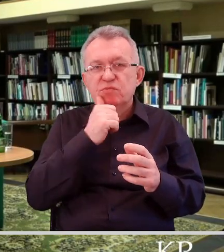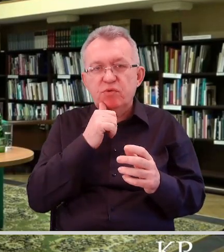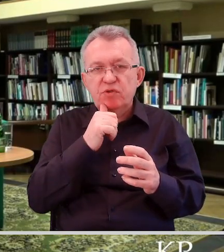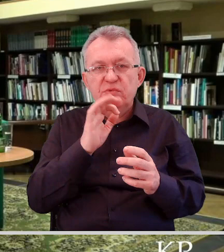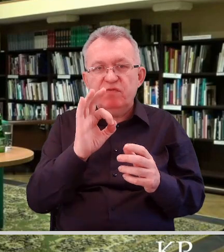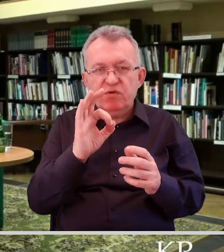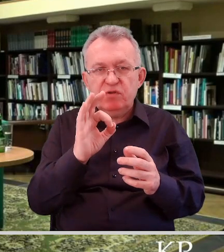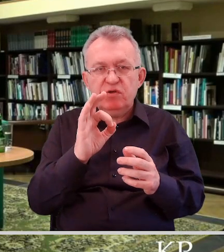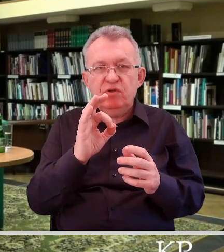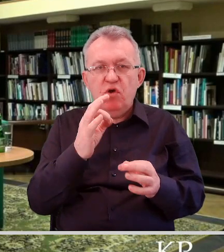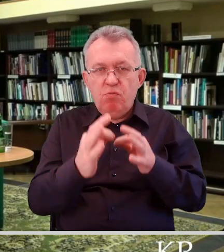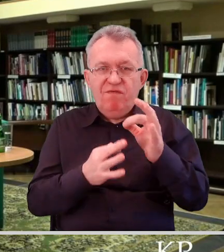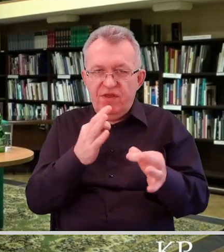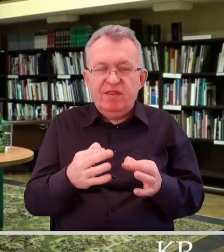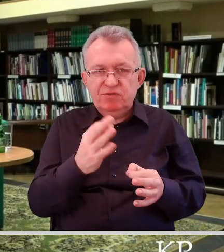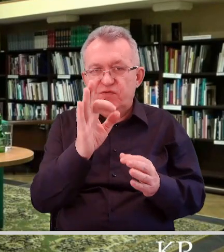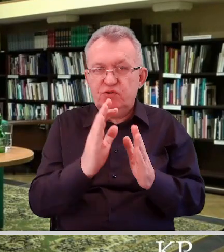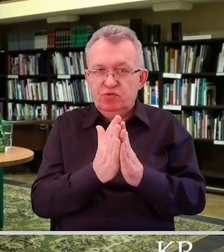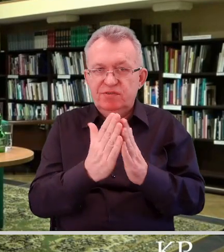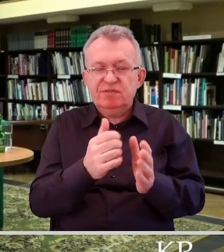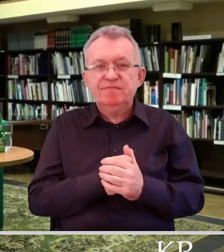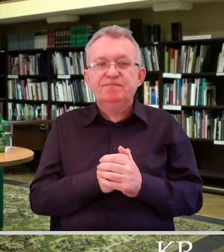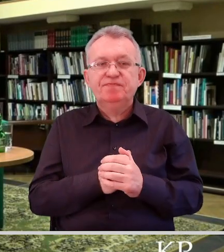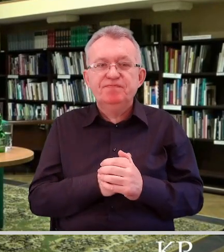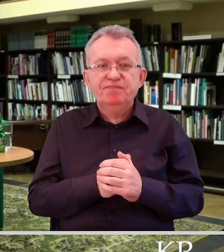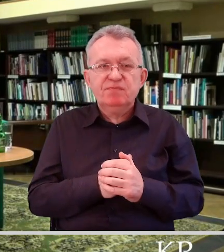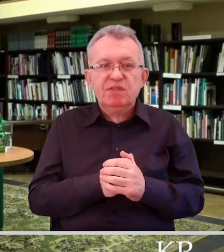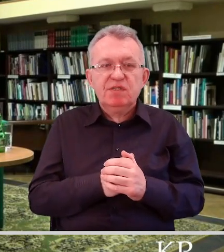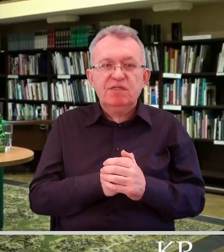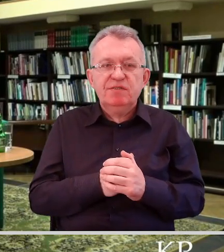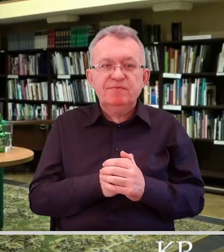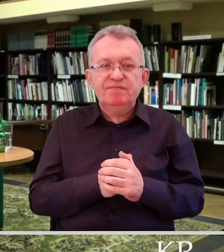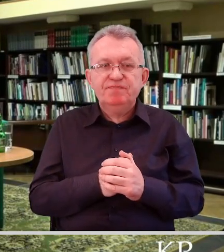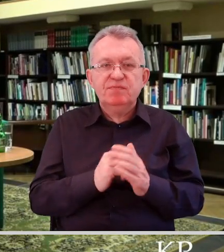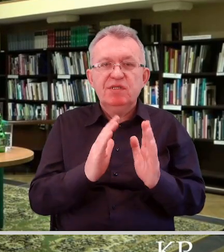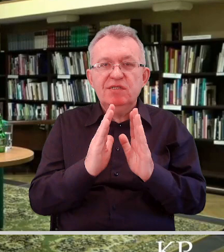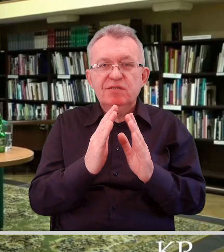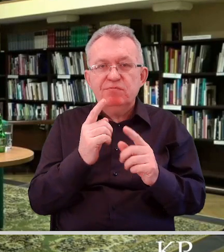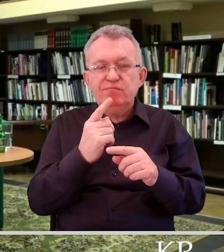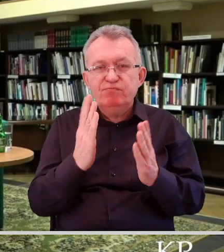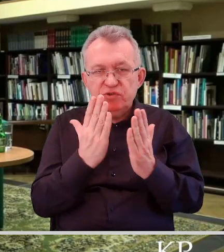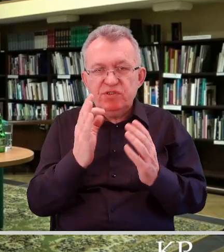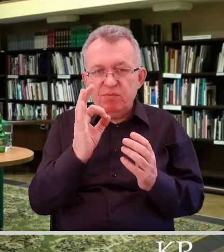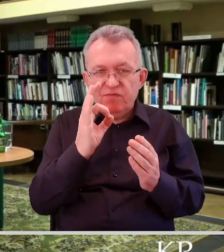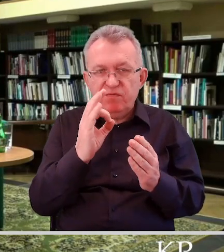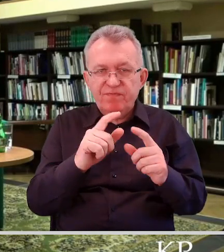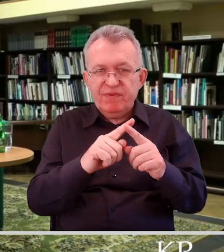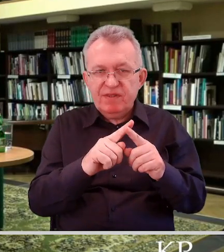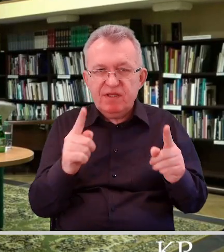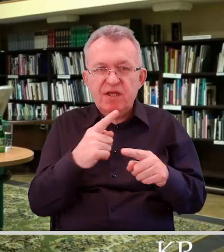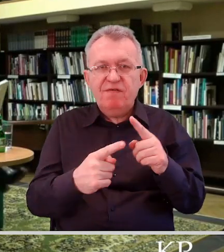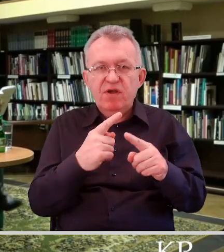tej poopowiadać książce. Przeczytam taki fragment, który znajduje się w podrozdziale pod